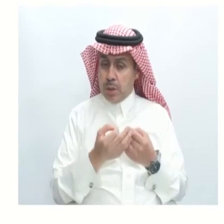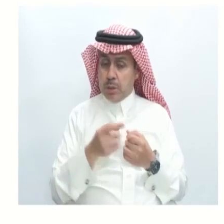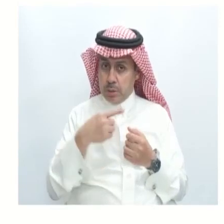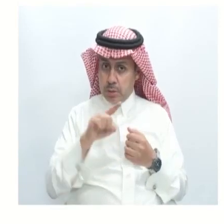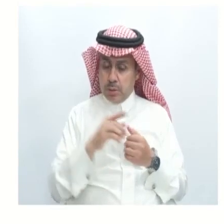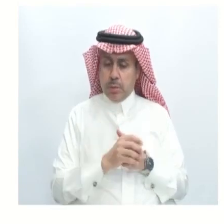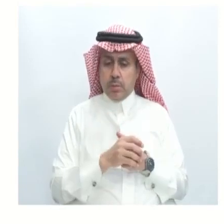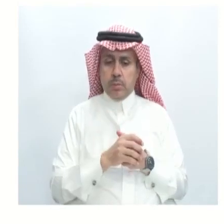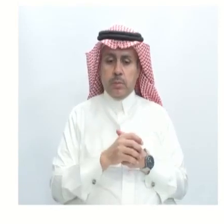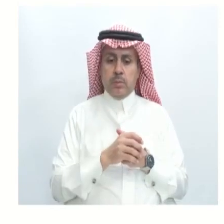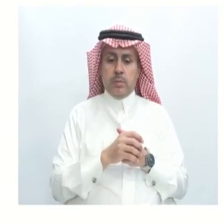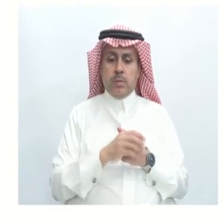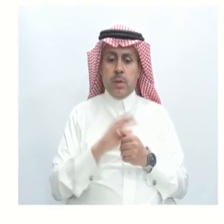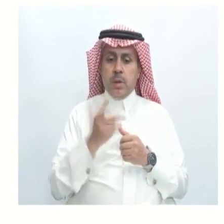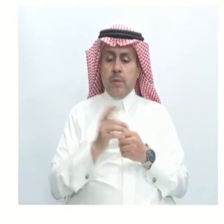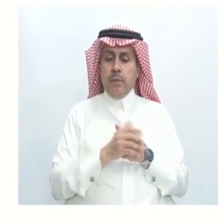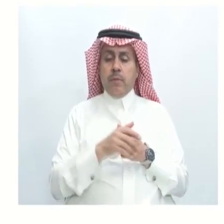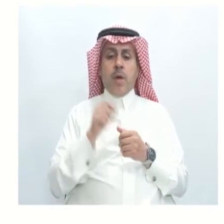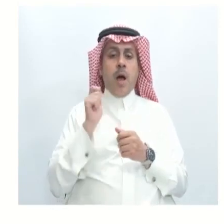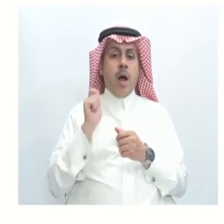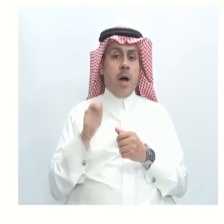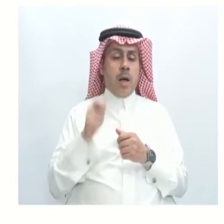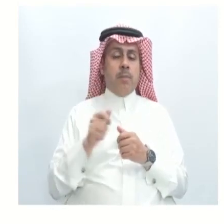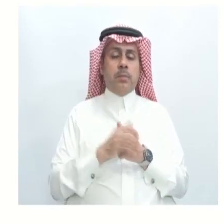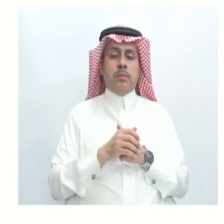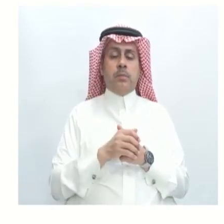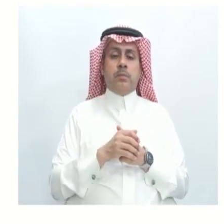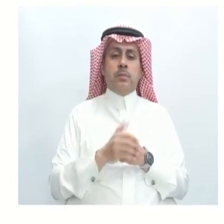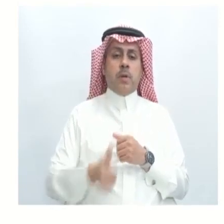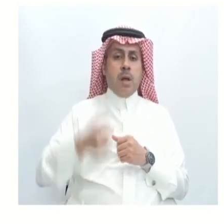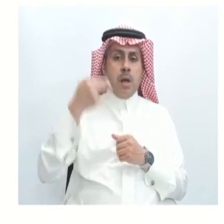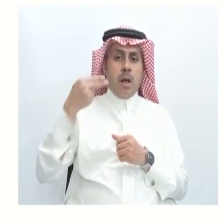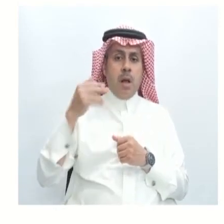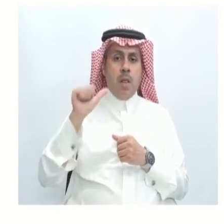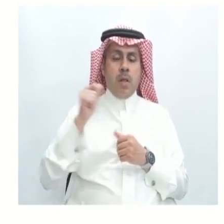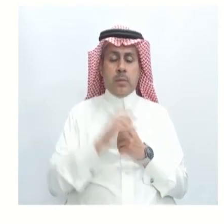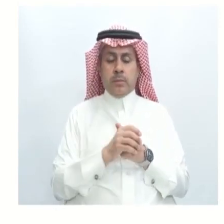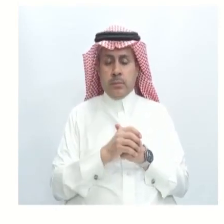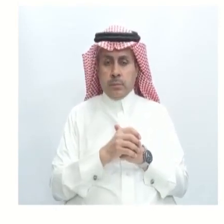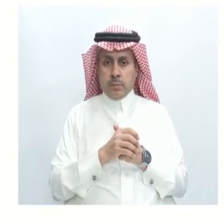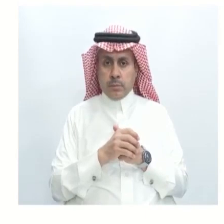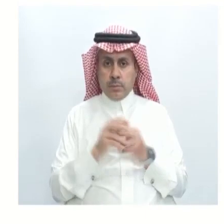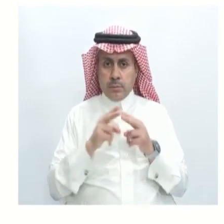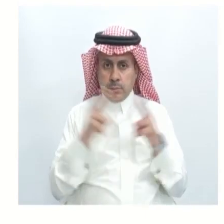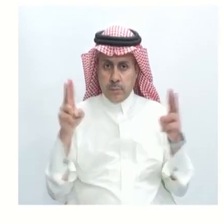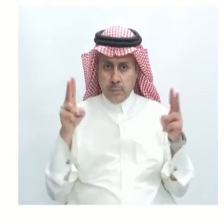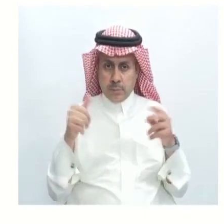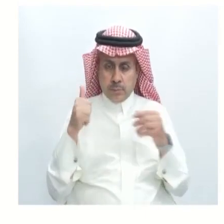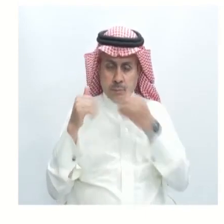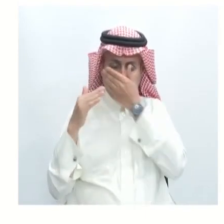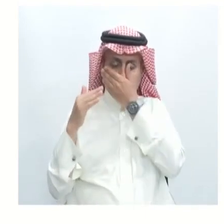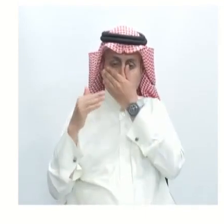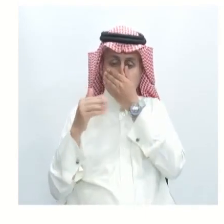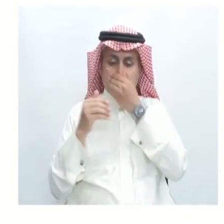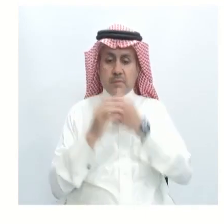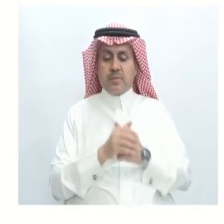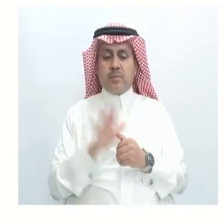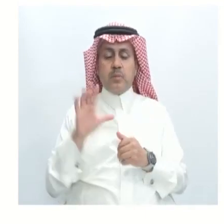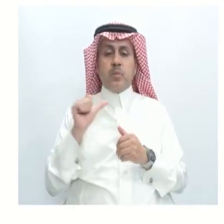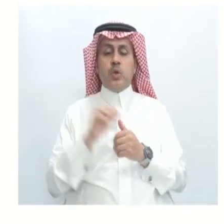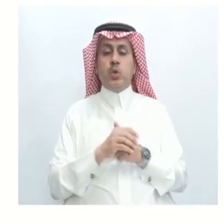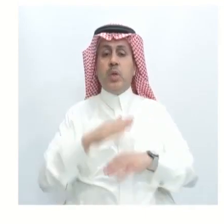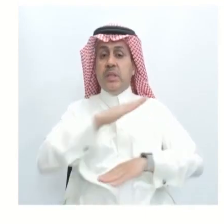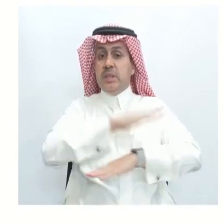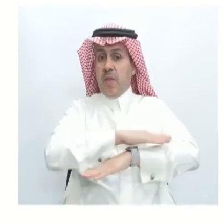نظاميا كيفيه محاكمه الاعضاء تكوين اللجان بيان اختصاص المجلس الشؤون التنظيميه الشؤون